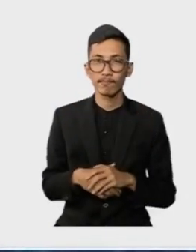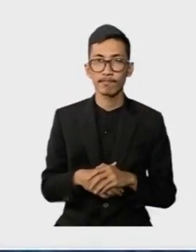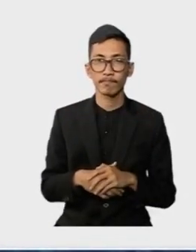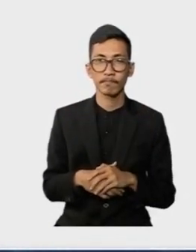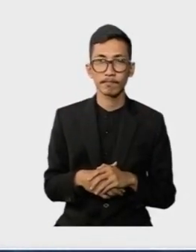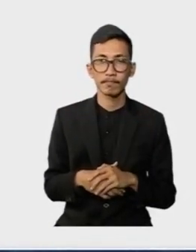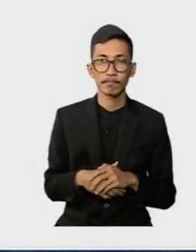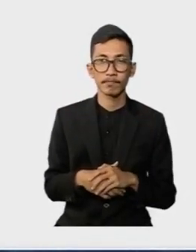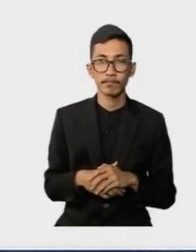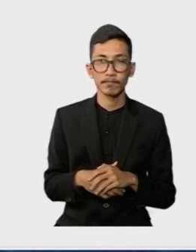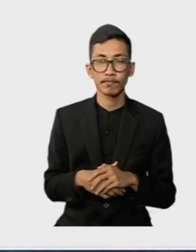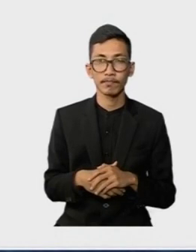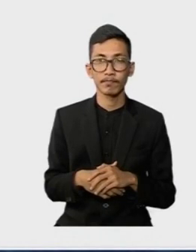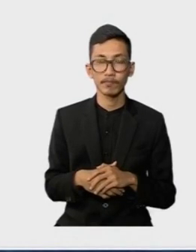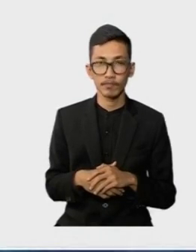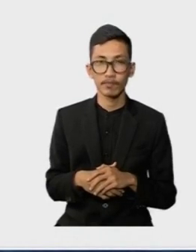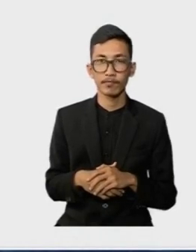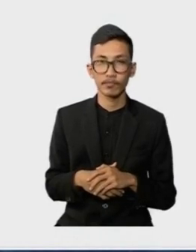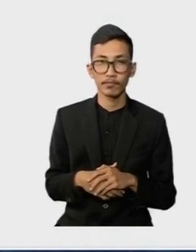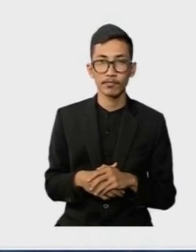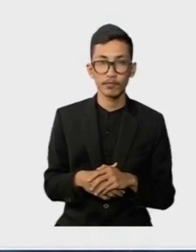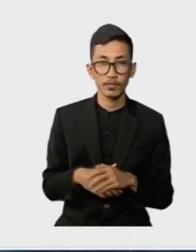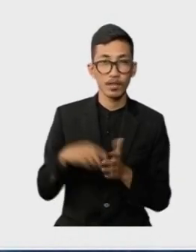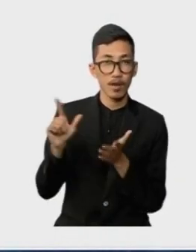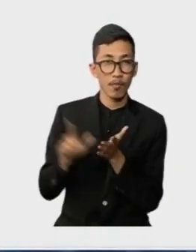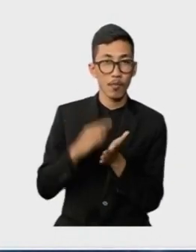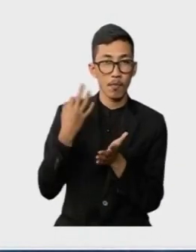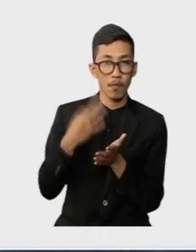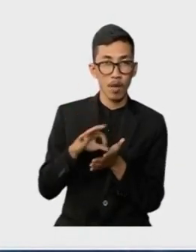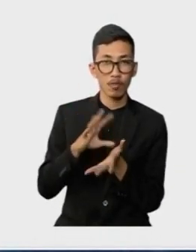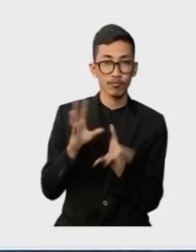kasus sembuh yang kita laporkan hari ini adalah